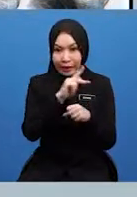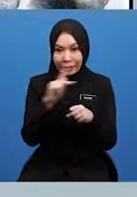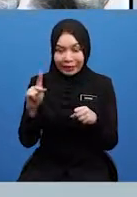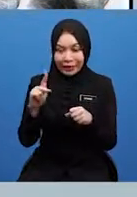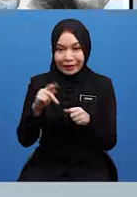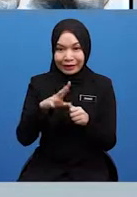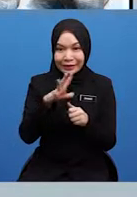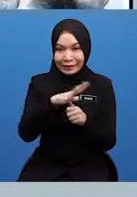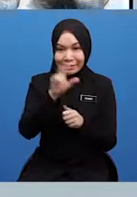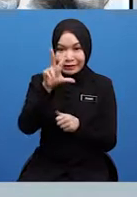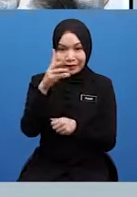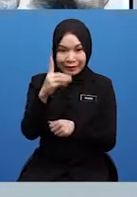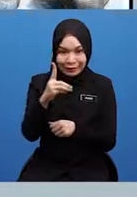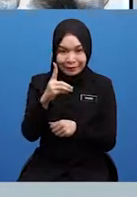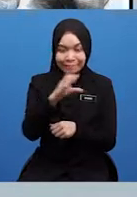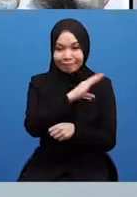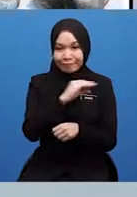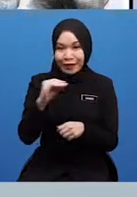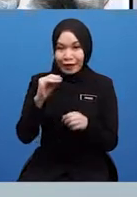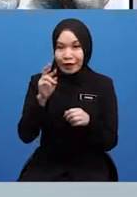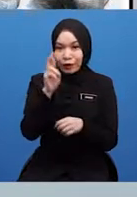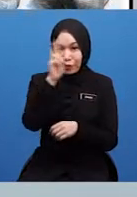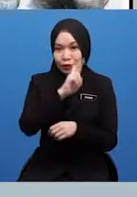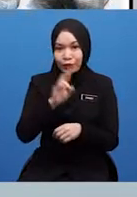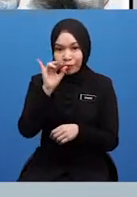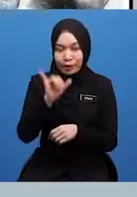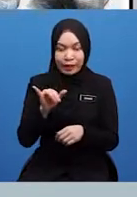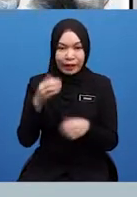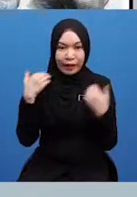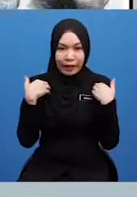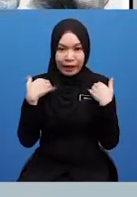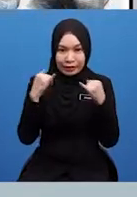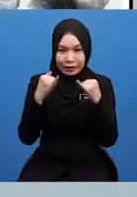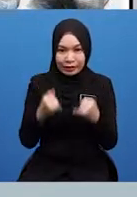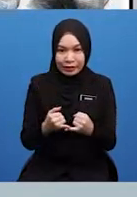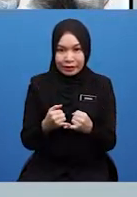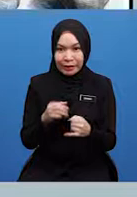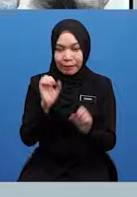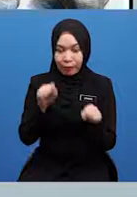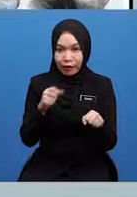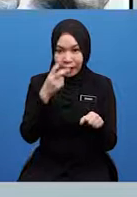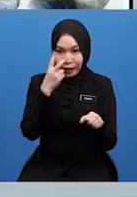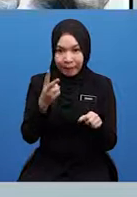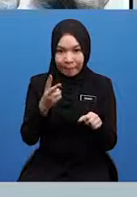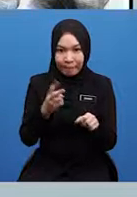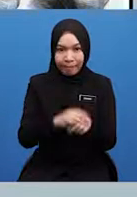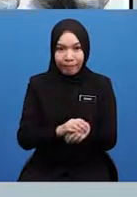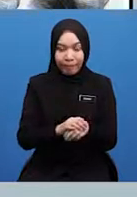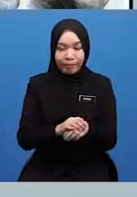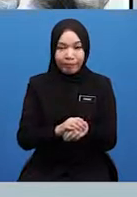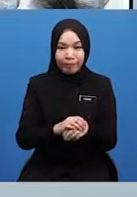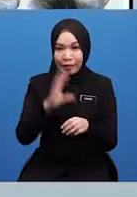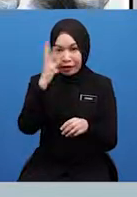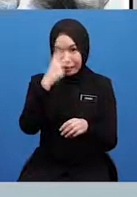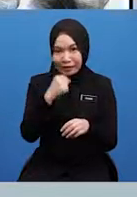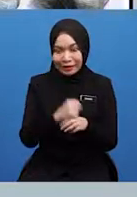Rupa yang berjisim akan kelihatan sempurna dan menimbulkan kesan realistik yang baik apabila dimasukkan